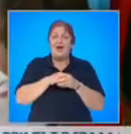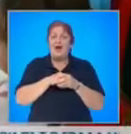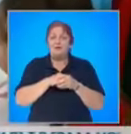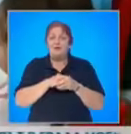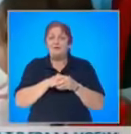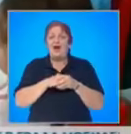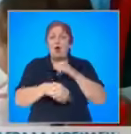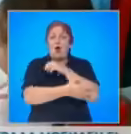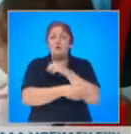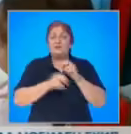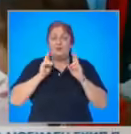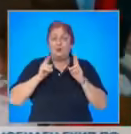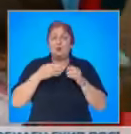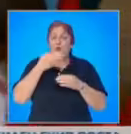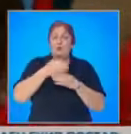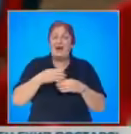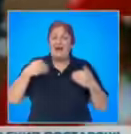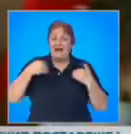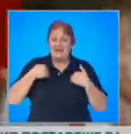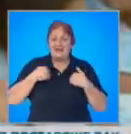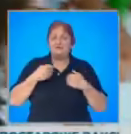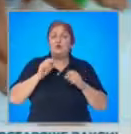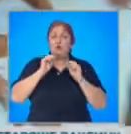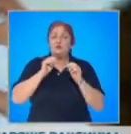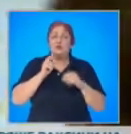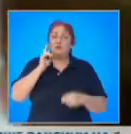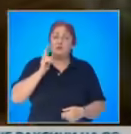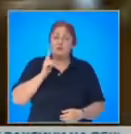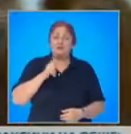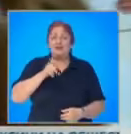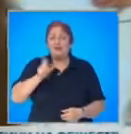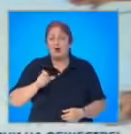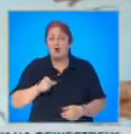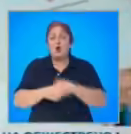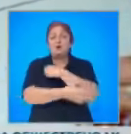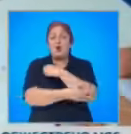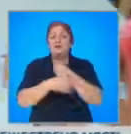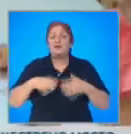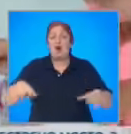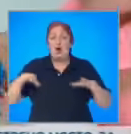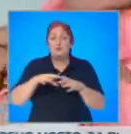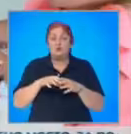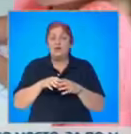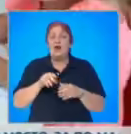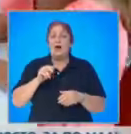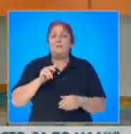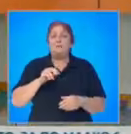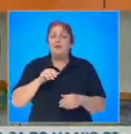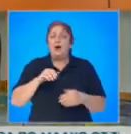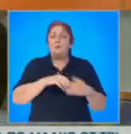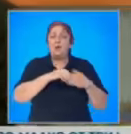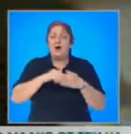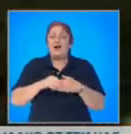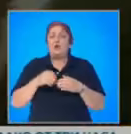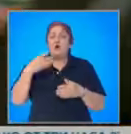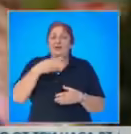ромски педагози, който подпомага кандидатстването и обучението за учители на хора от ромската общност. Напътстване от екипа на детската